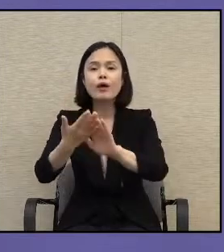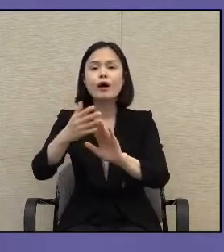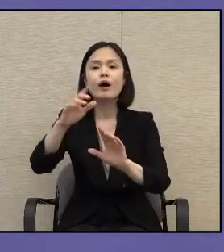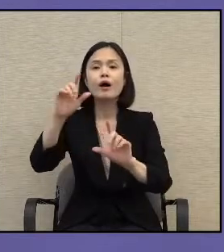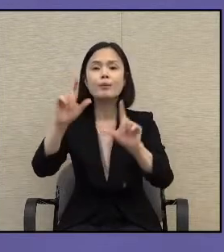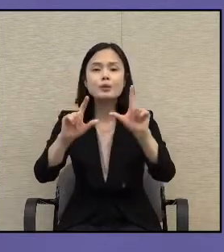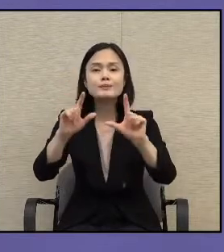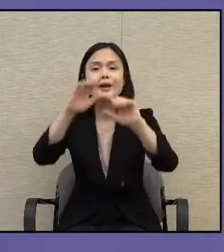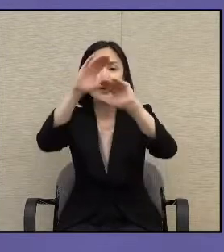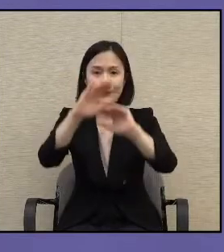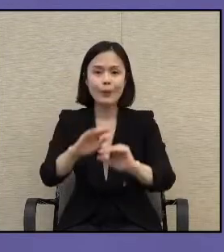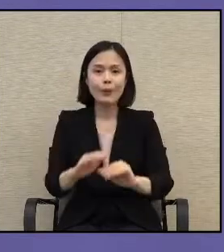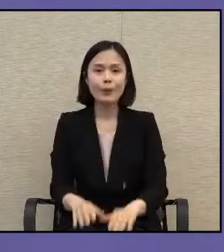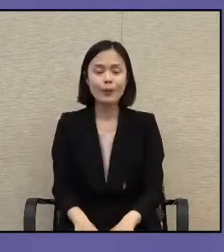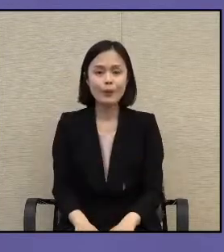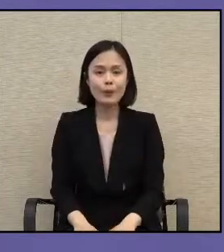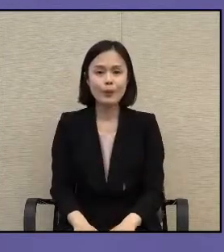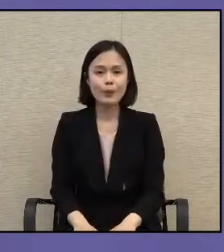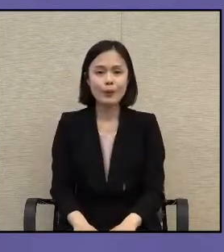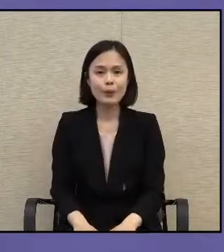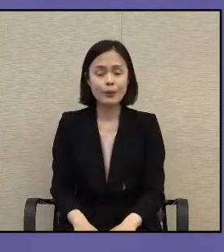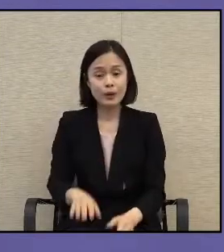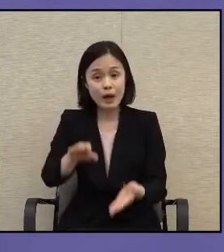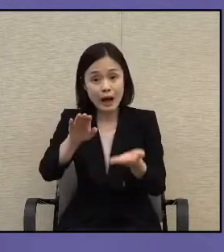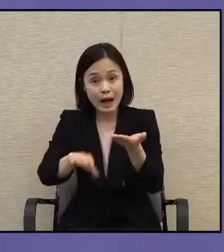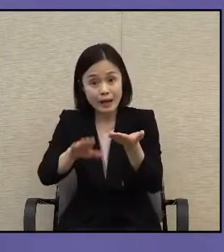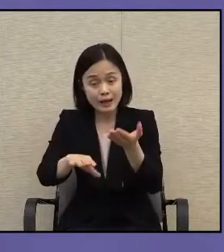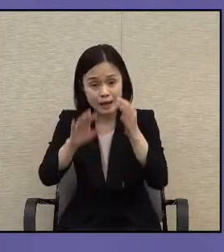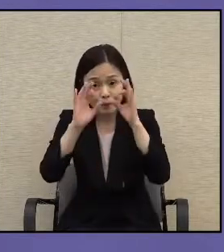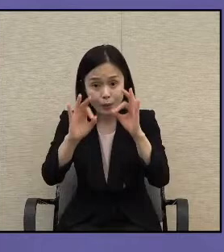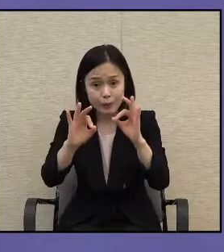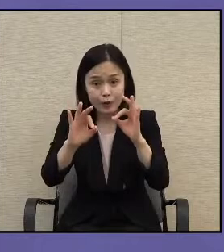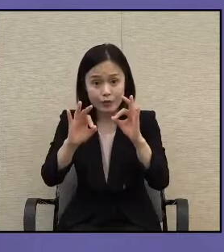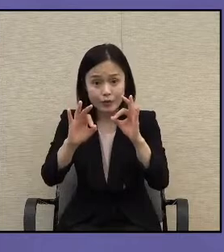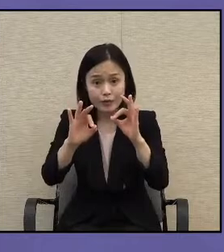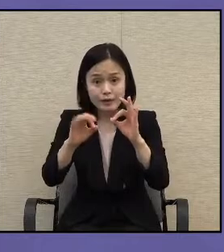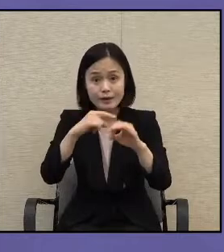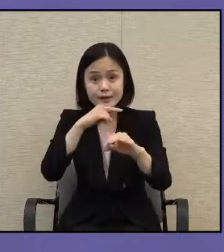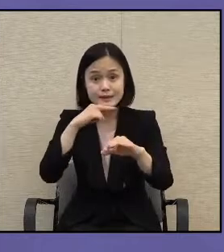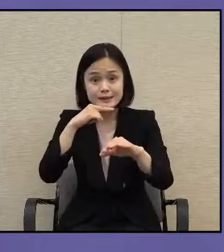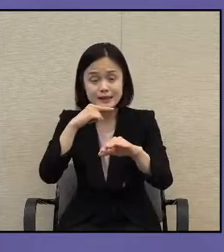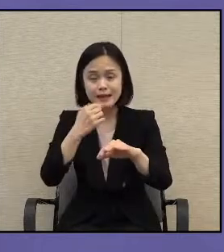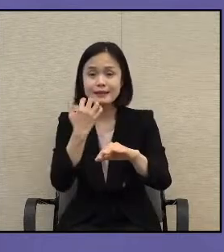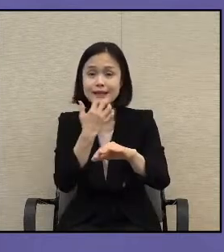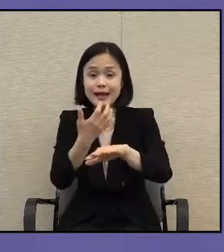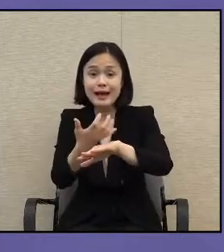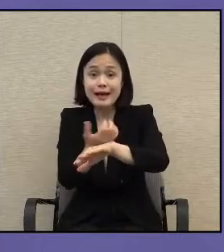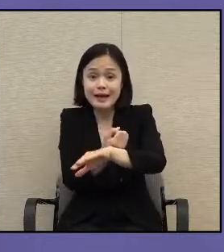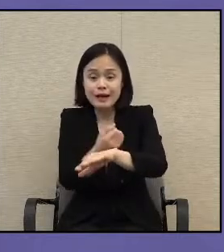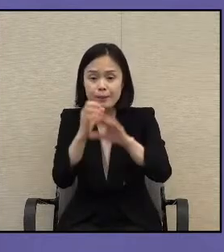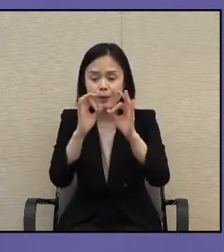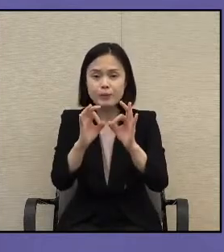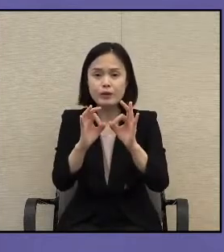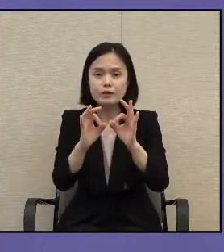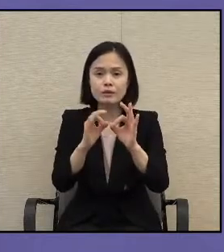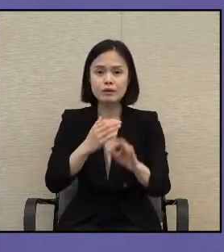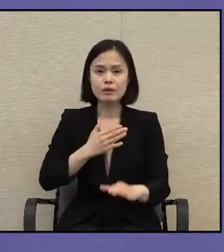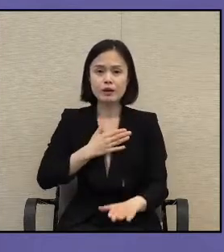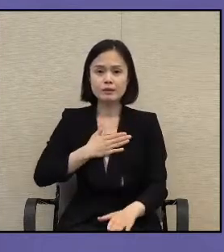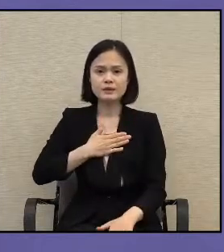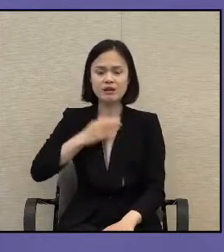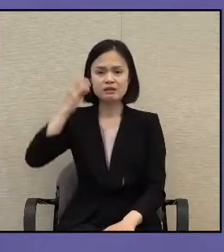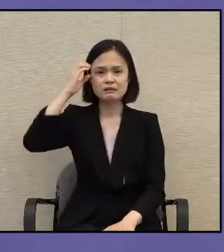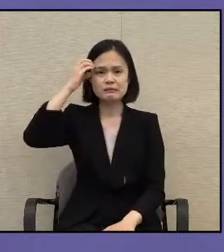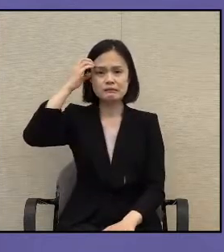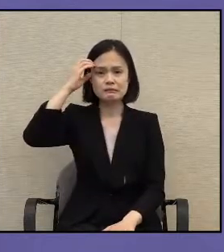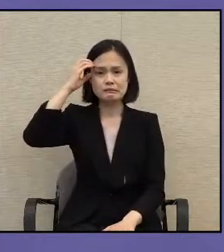스테이투스가 제일 아래에 있는 굵은 선이 스키조프레니아 조현병 환자들인데, 조현병 환자들은 본래